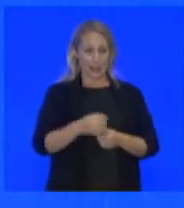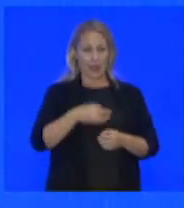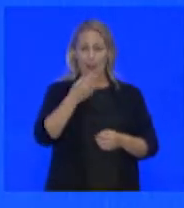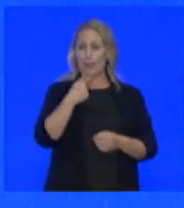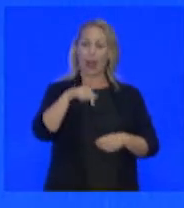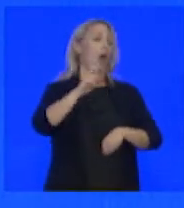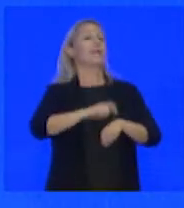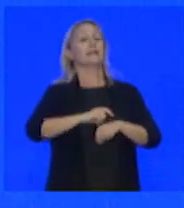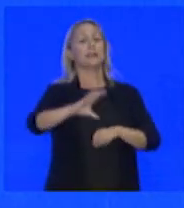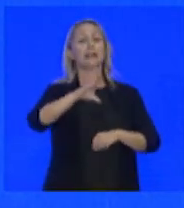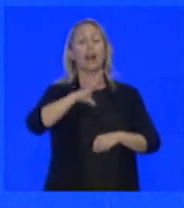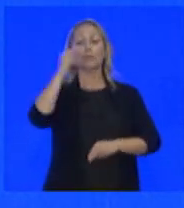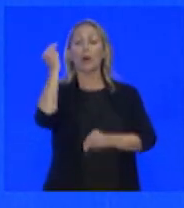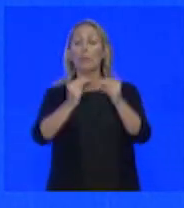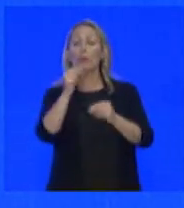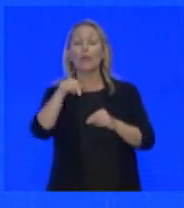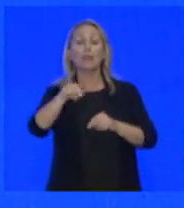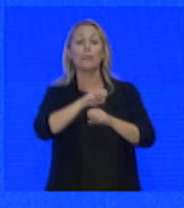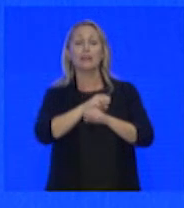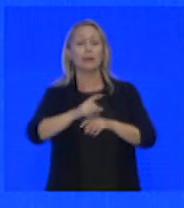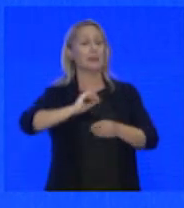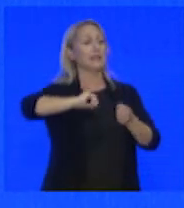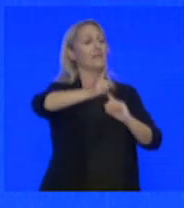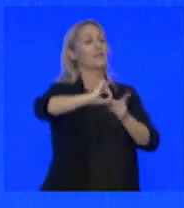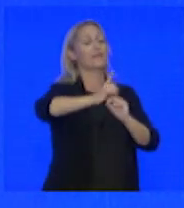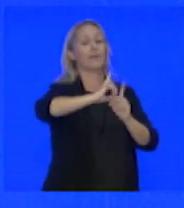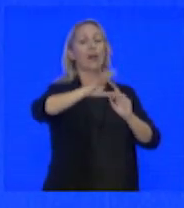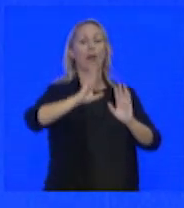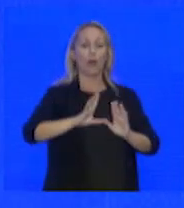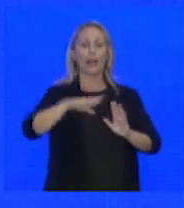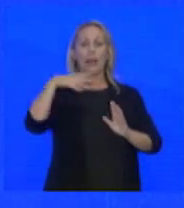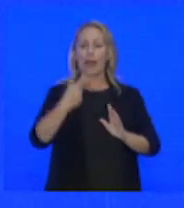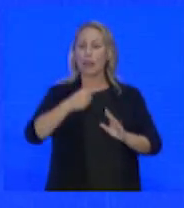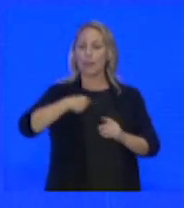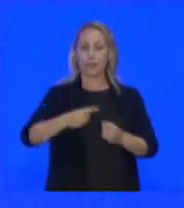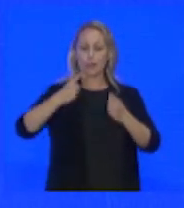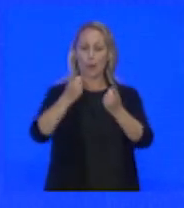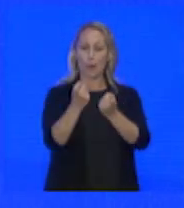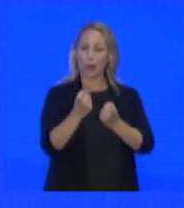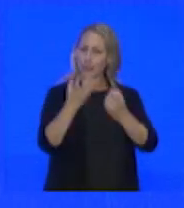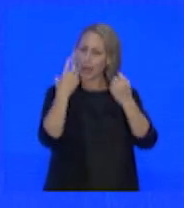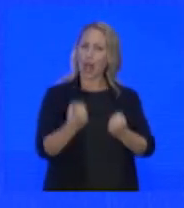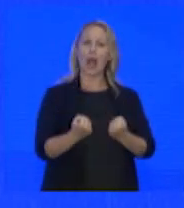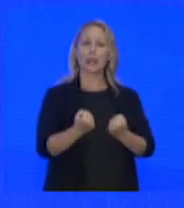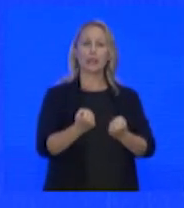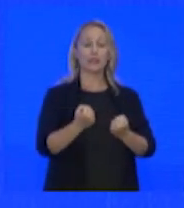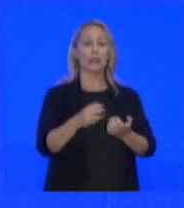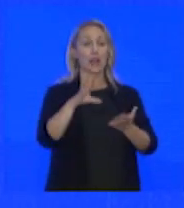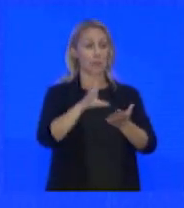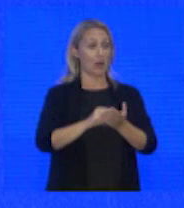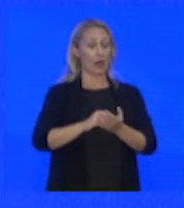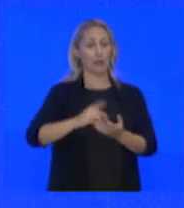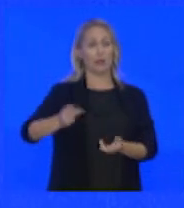προβλήματα, αλλά αναζητεί κοινές λύσεις στις μεγάλες προκλήσεις της Υπήρου μας. Την κλιματική